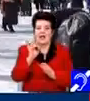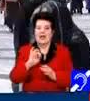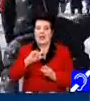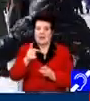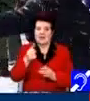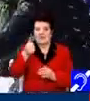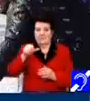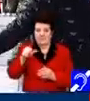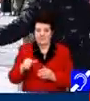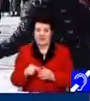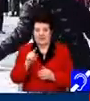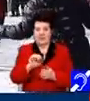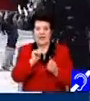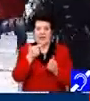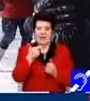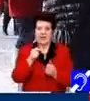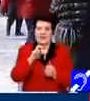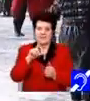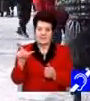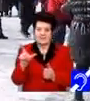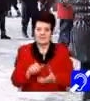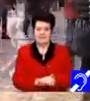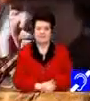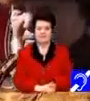realizat integral din gheață.